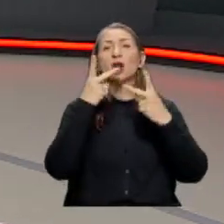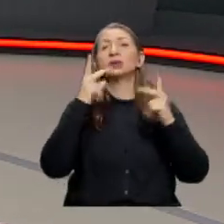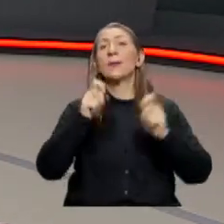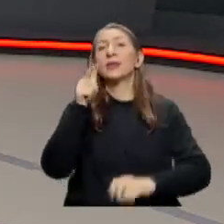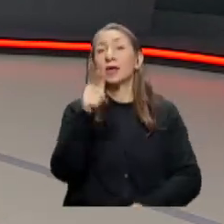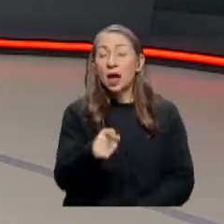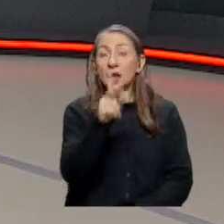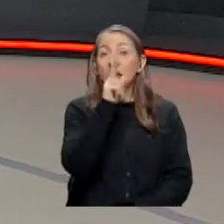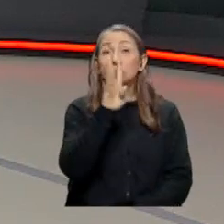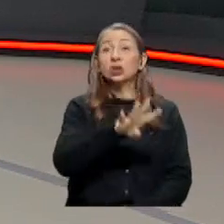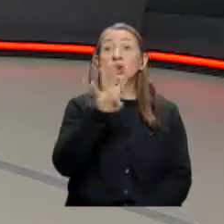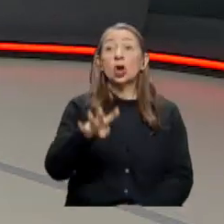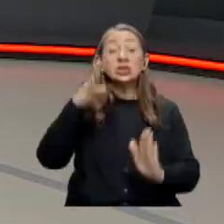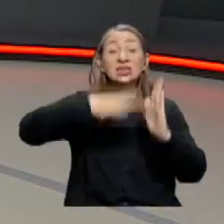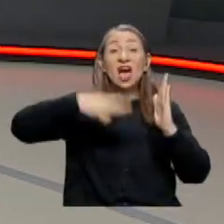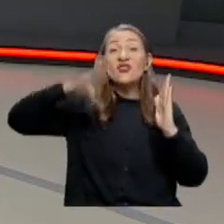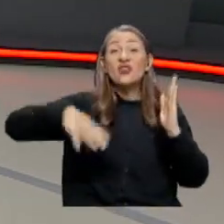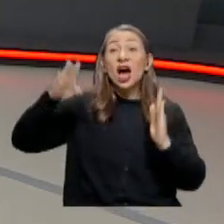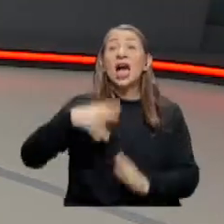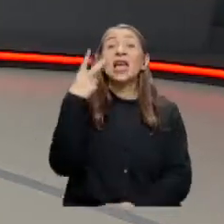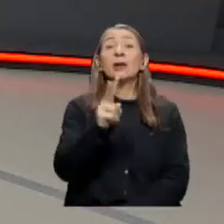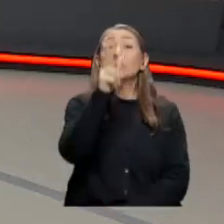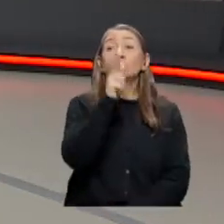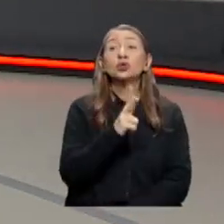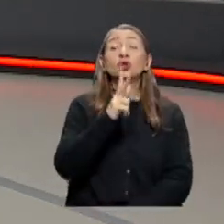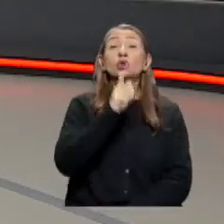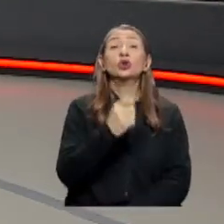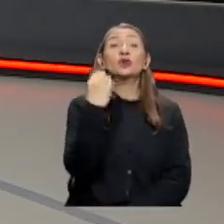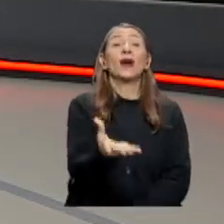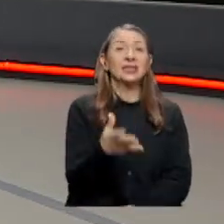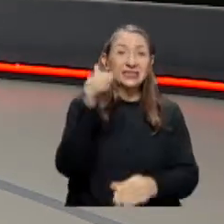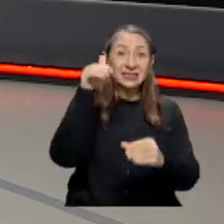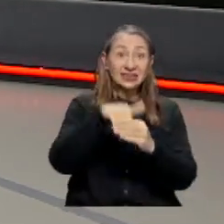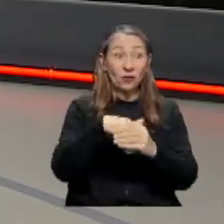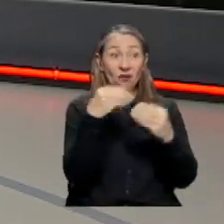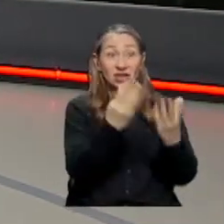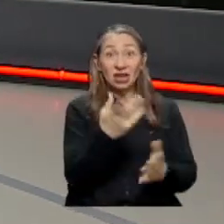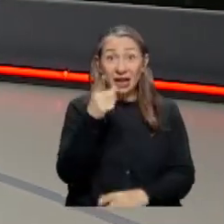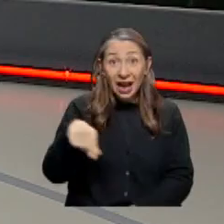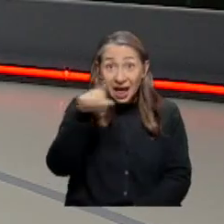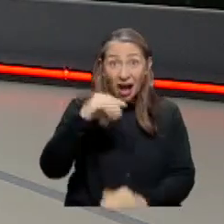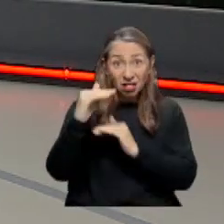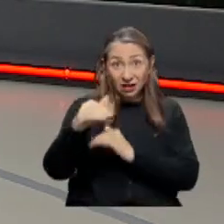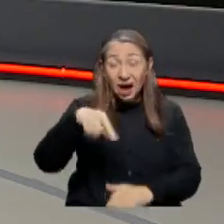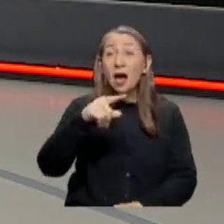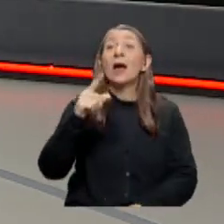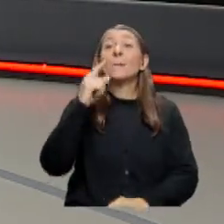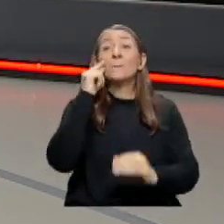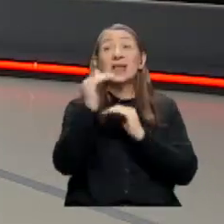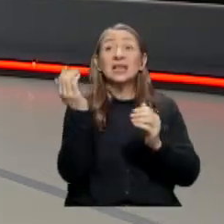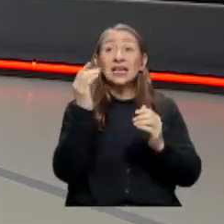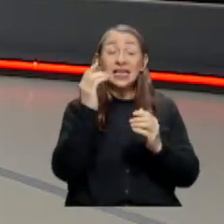açıkladılar. 244 sayfa 2300 vaat var seçmene. Bakalım. Millet İttifakı'ndan hükümet